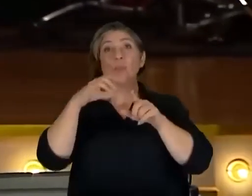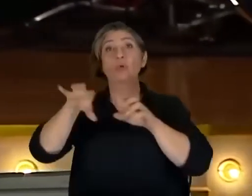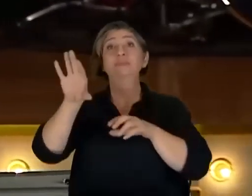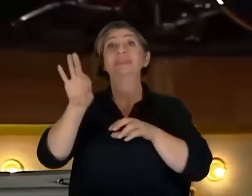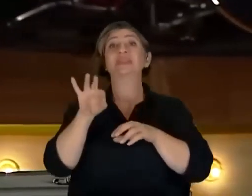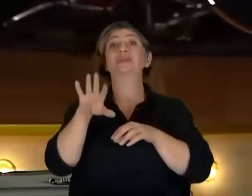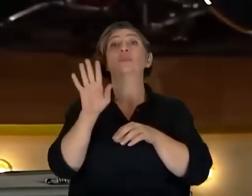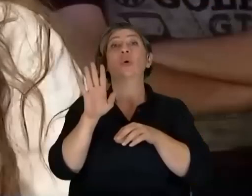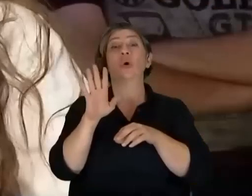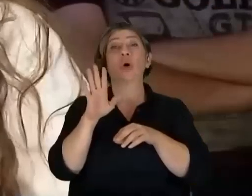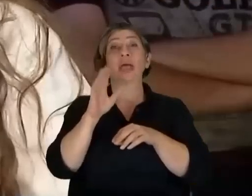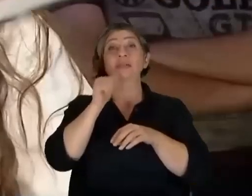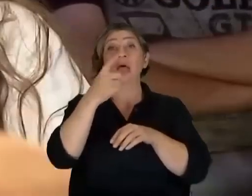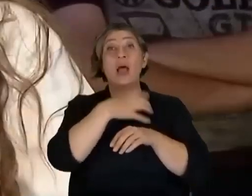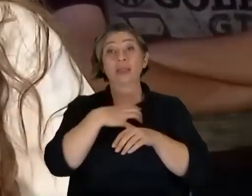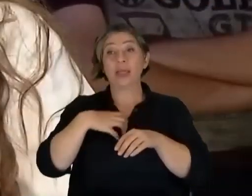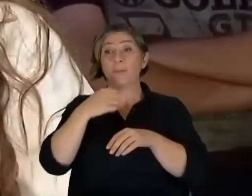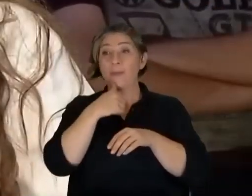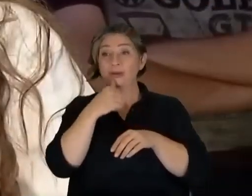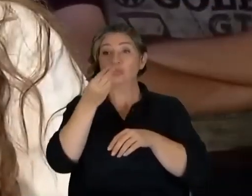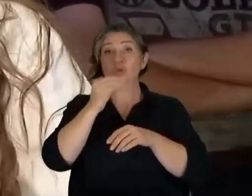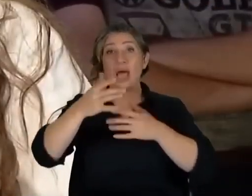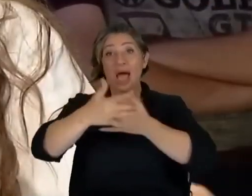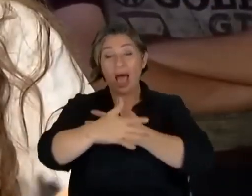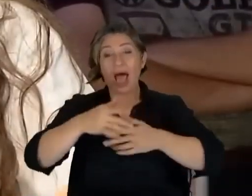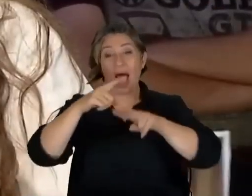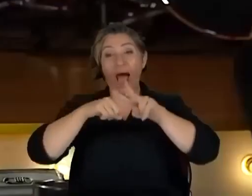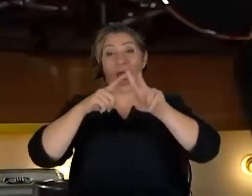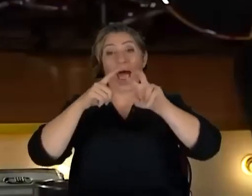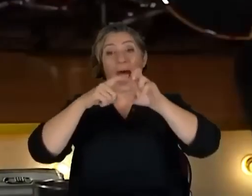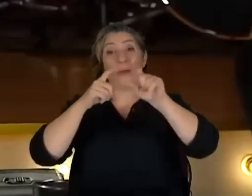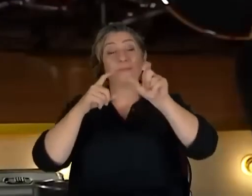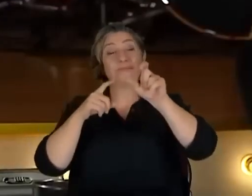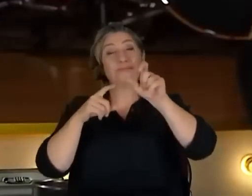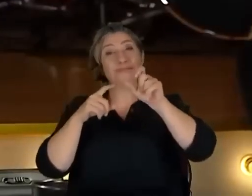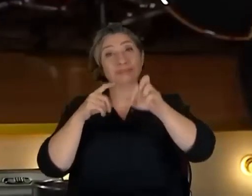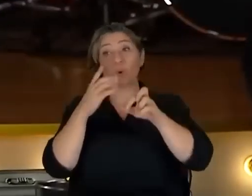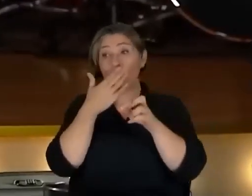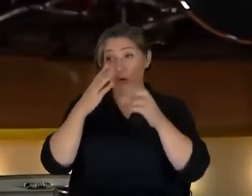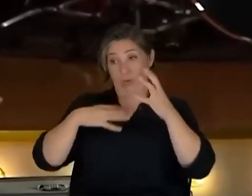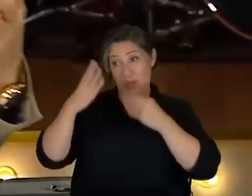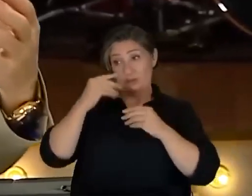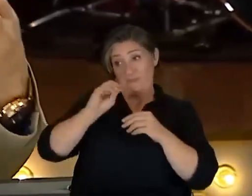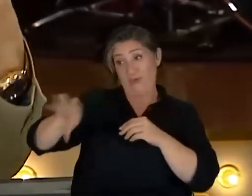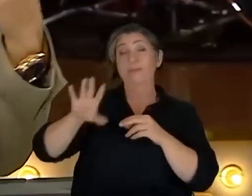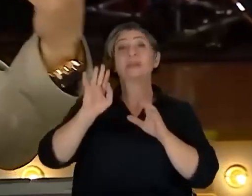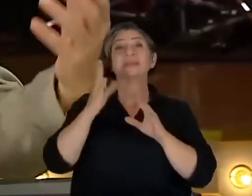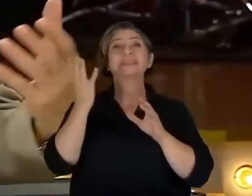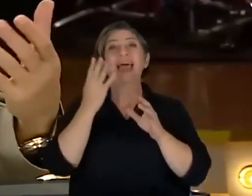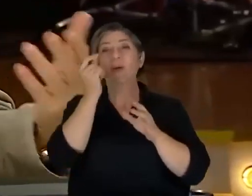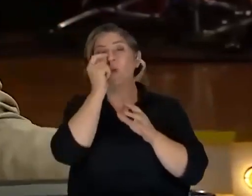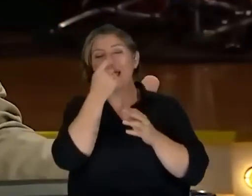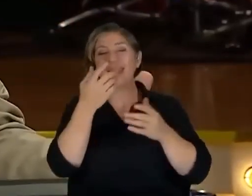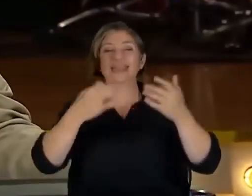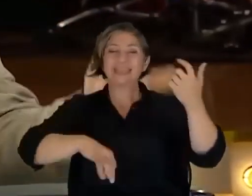seçilmiyor değil mi? Yani hiçbir anne baba çocuğunu arp öğrensin diye herhalde okula vermez. Çünkü daha basma